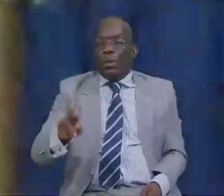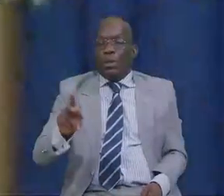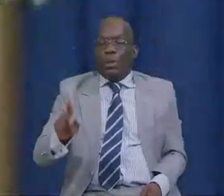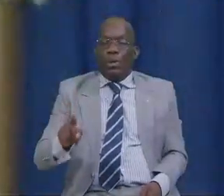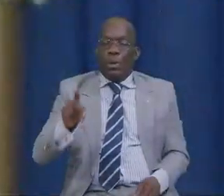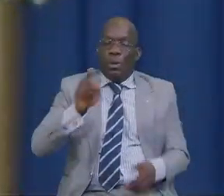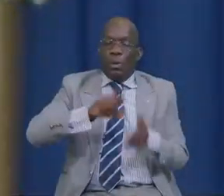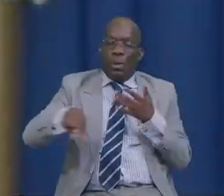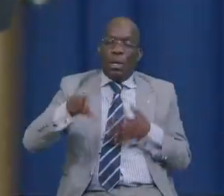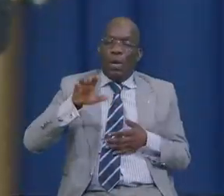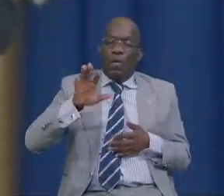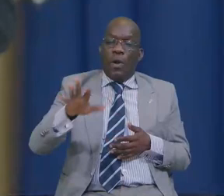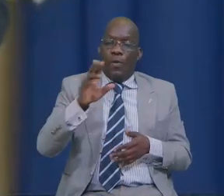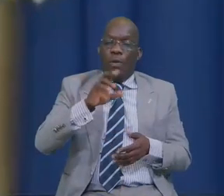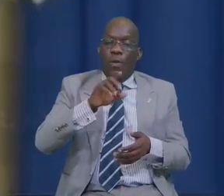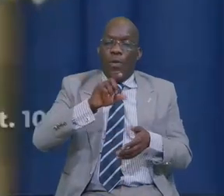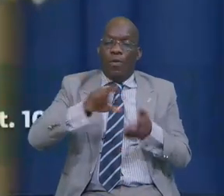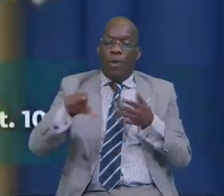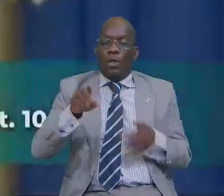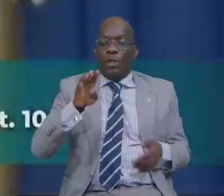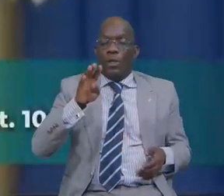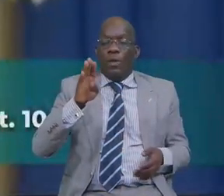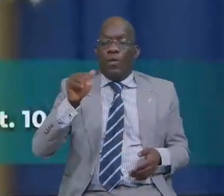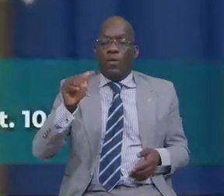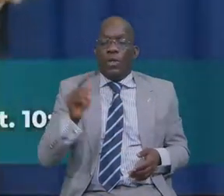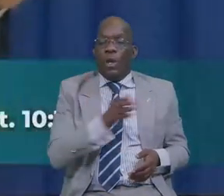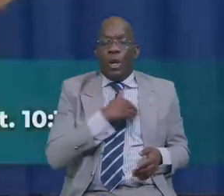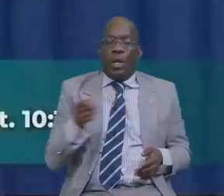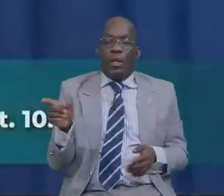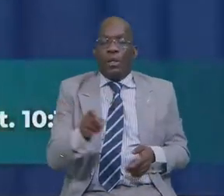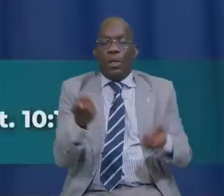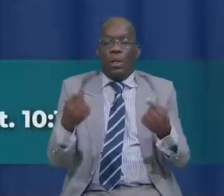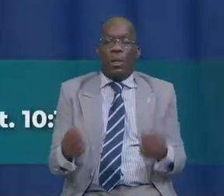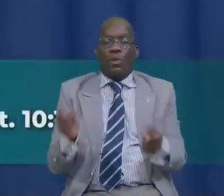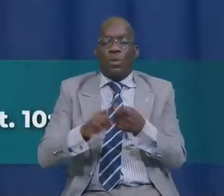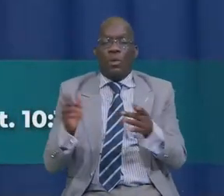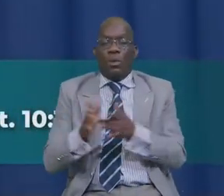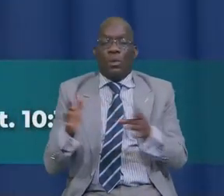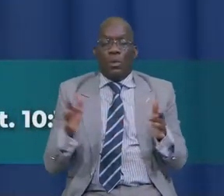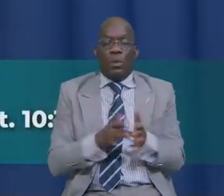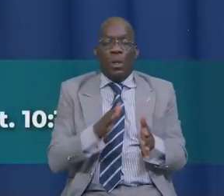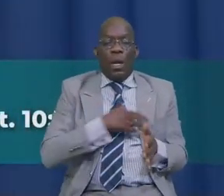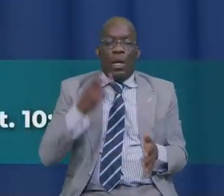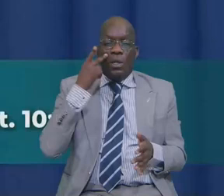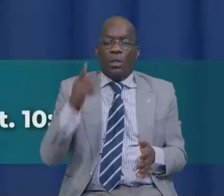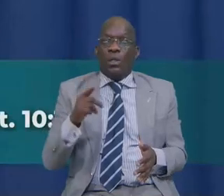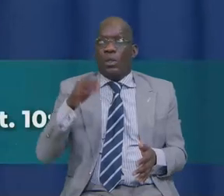15, ils vinrent auprès de Jésus et ils virent le démoniaque.